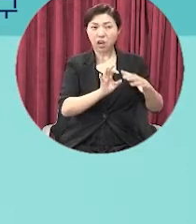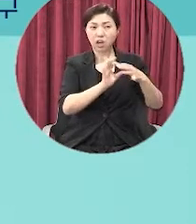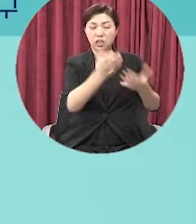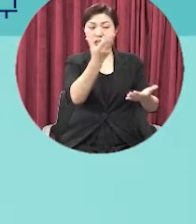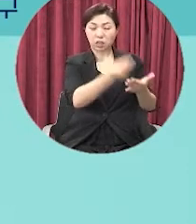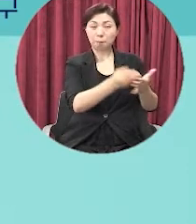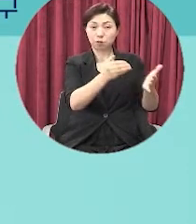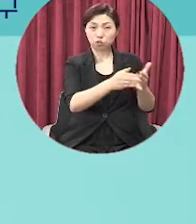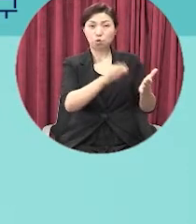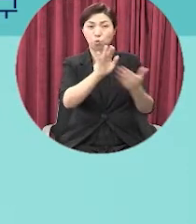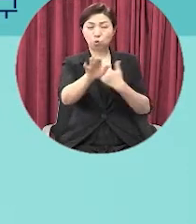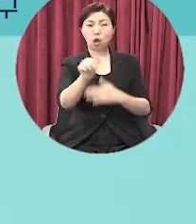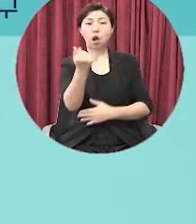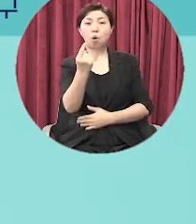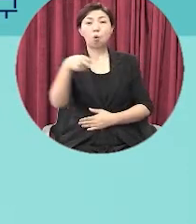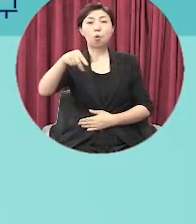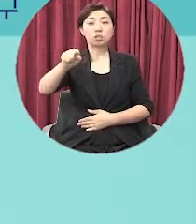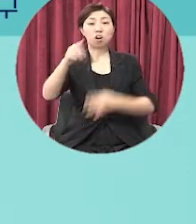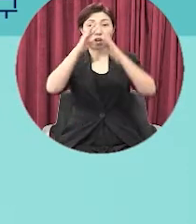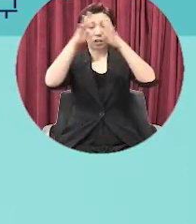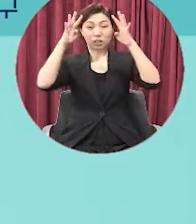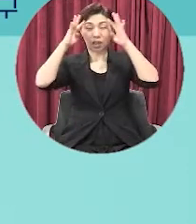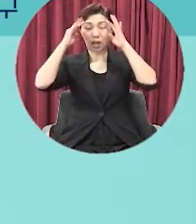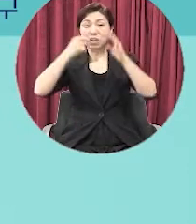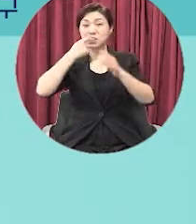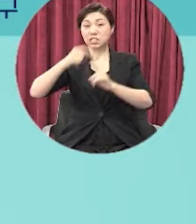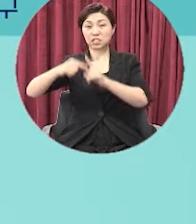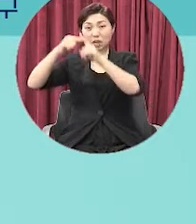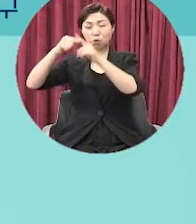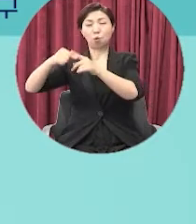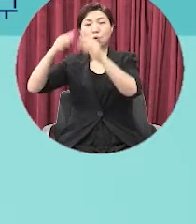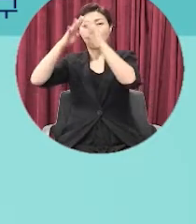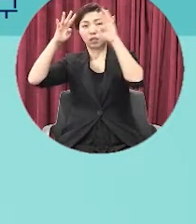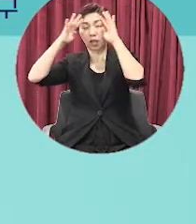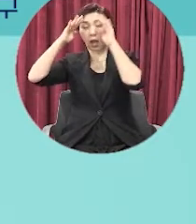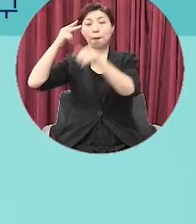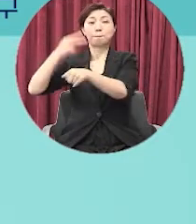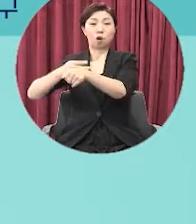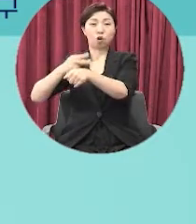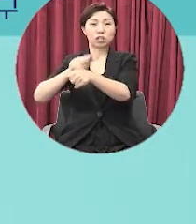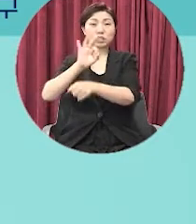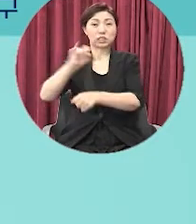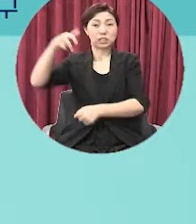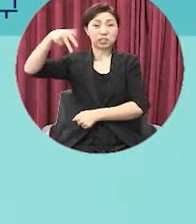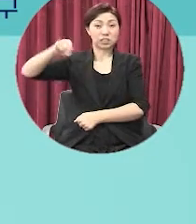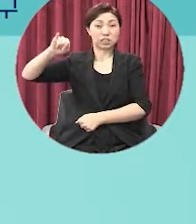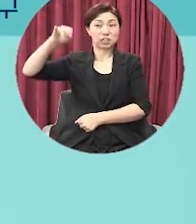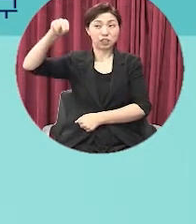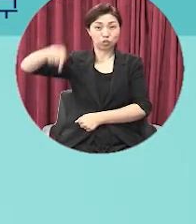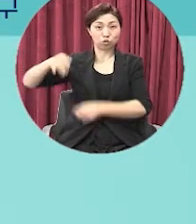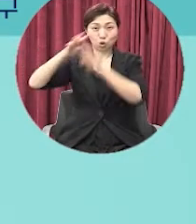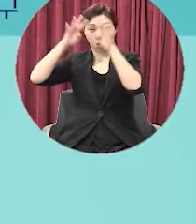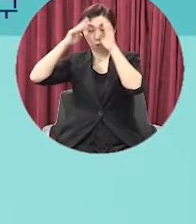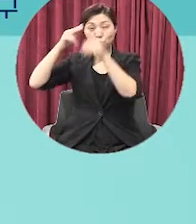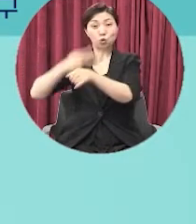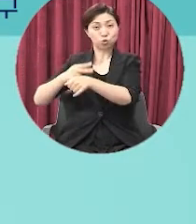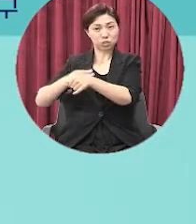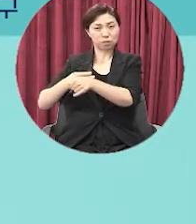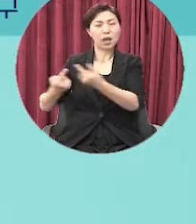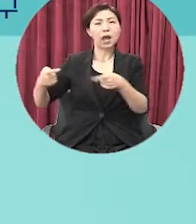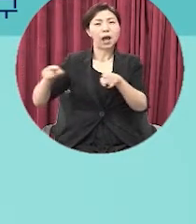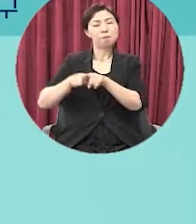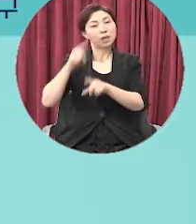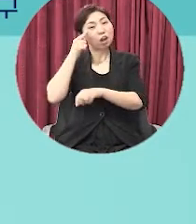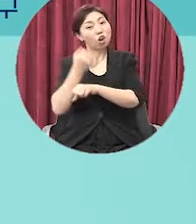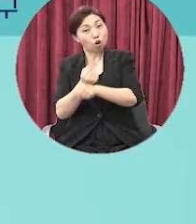대학이 과목의 하게 의지 지성 교수께서 그 이과 성포동 아이콘에서 소위 사용성